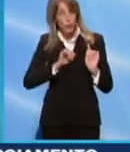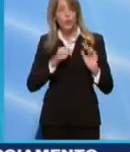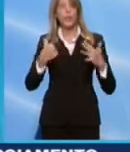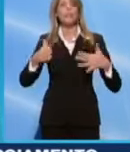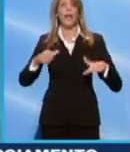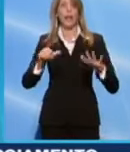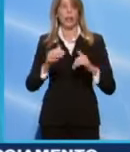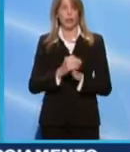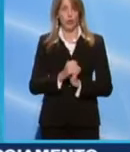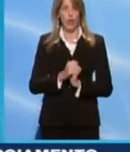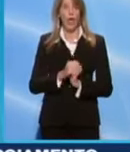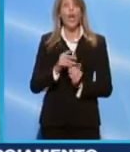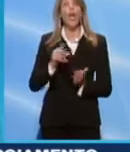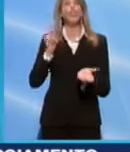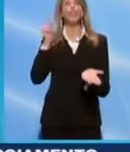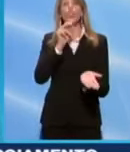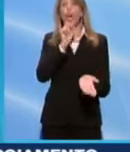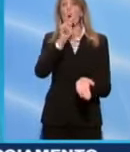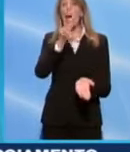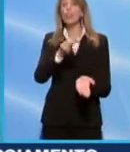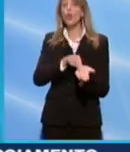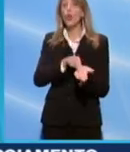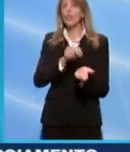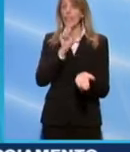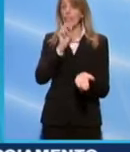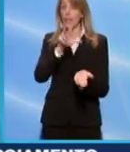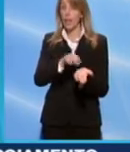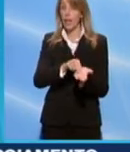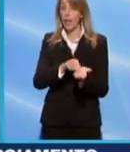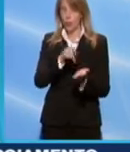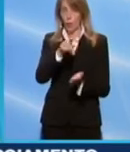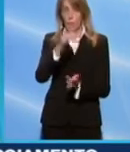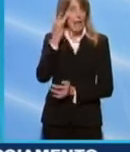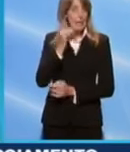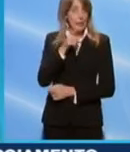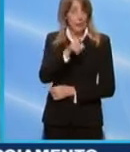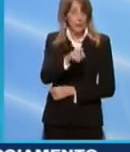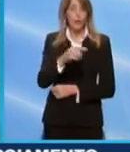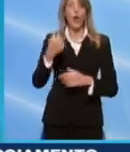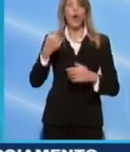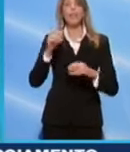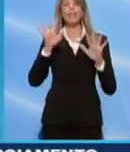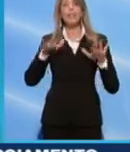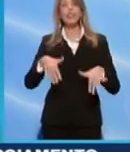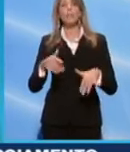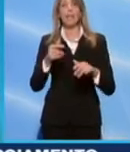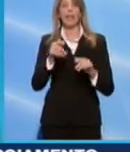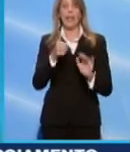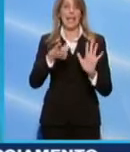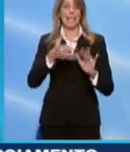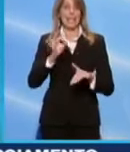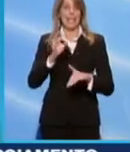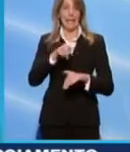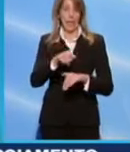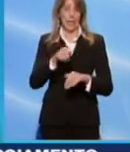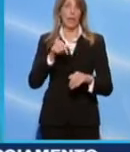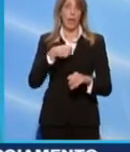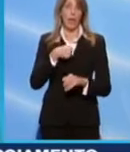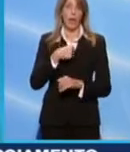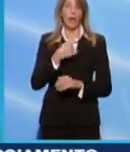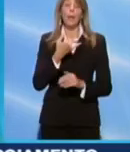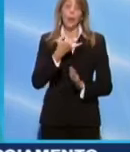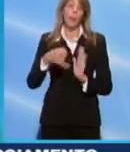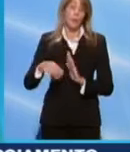di esposizione registrate dal 13 luglio ammontano a 10.060, con netto incremento purtroppo